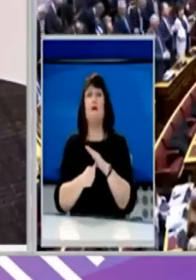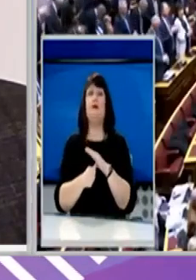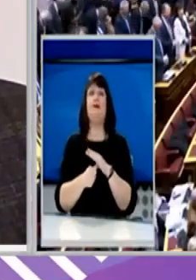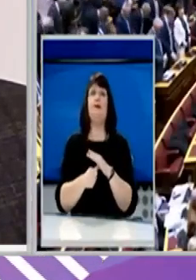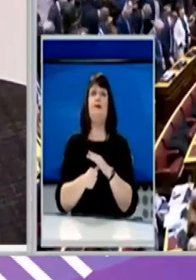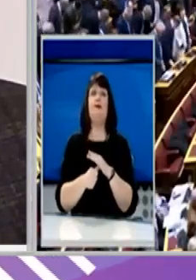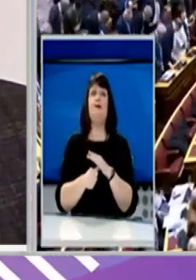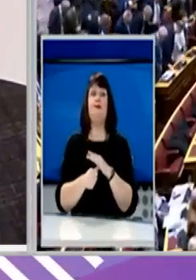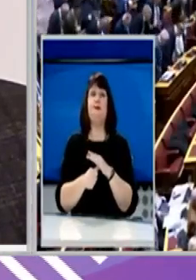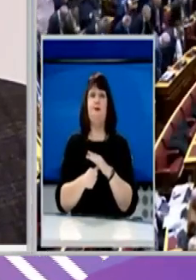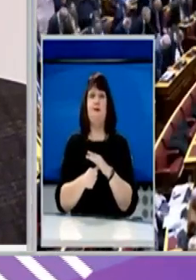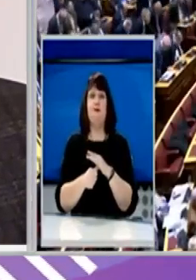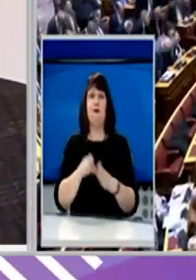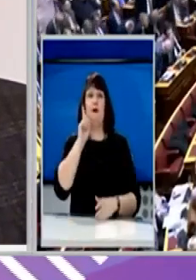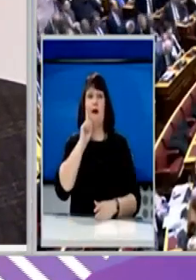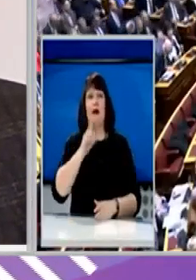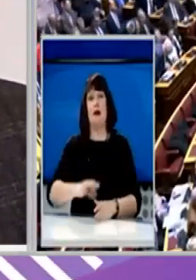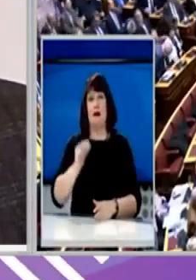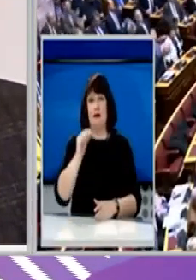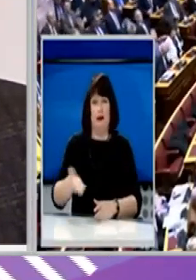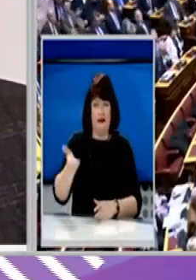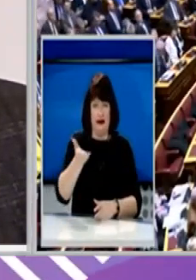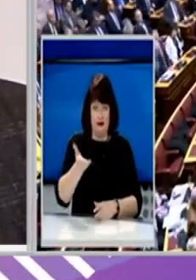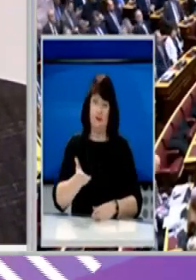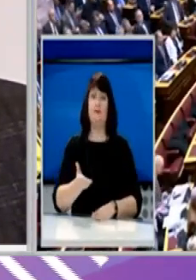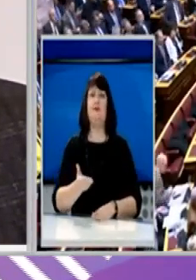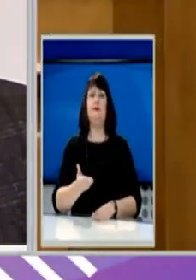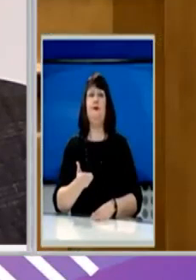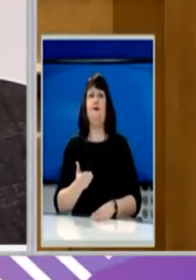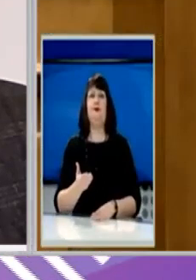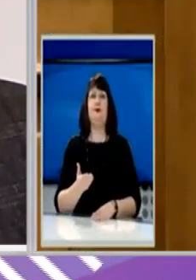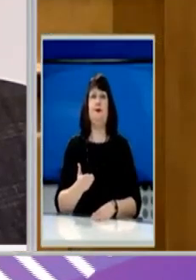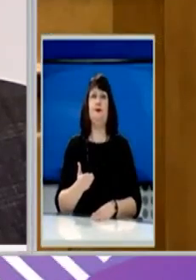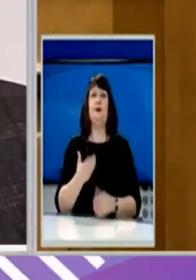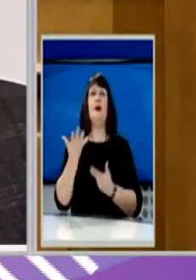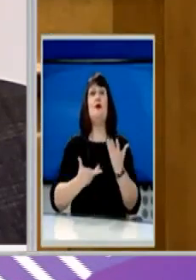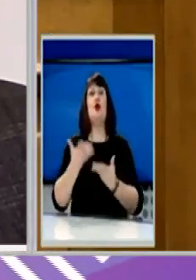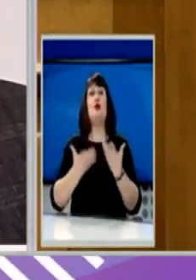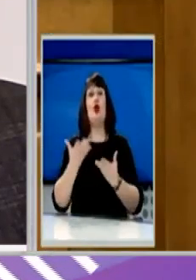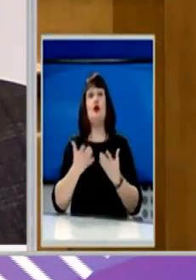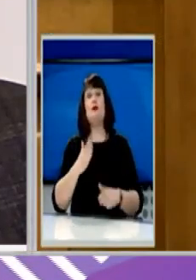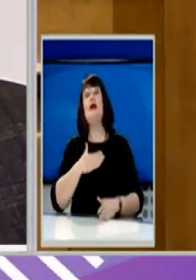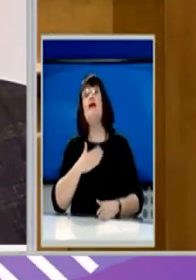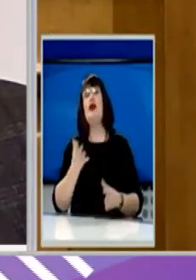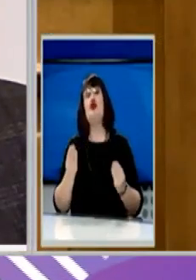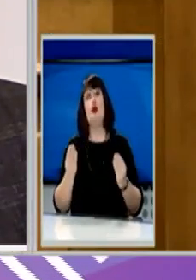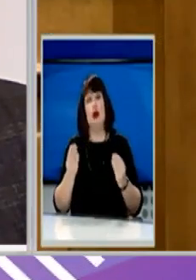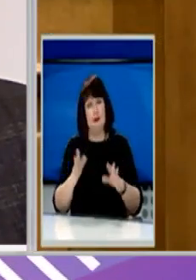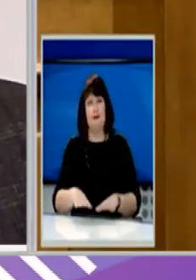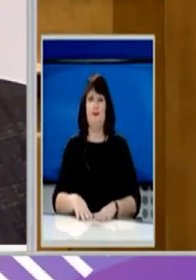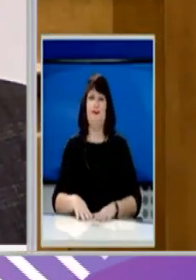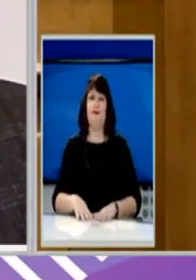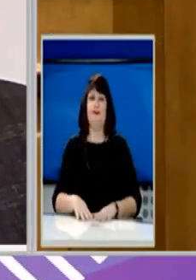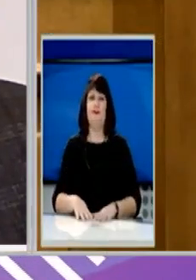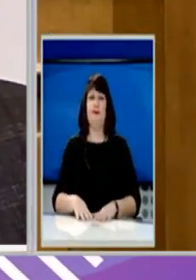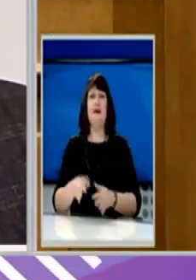θυμόμασταν όταν δεν ευημερούσαν τα νούμερα, αλλά ευημερούσαν οι πολίτες, δηλαδή ζούσαν πολύ καλύτερα. Τώρα έχουμε στην εποχή έρθει που